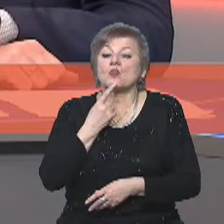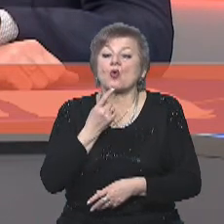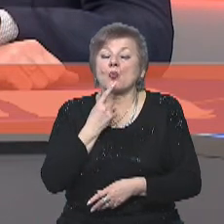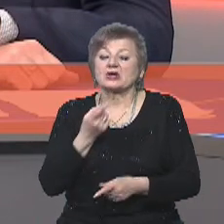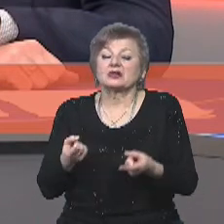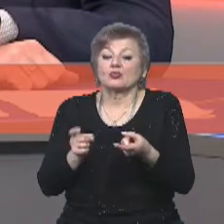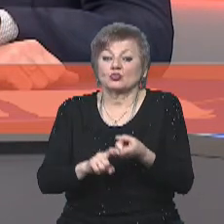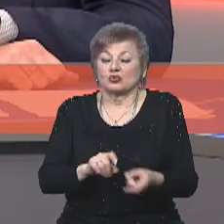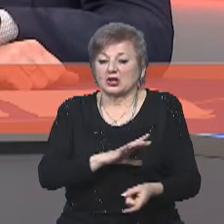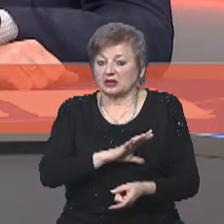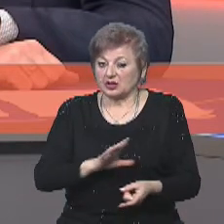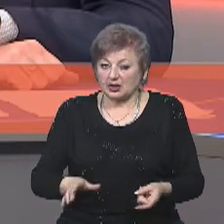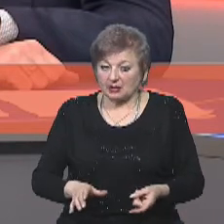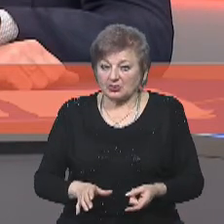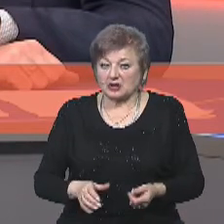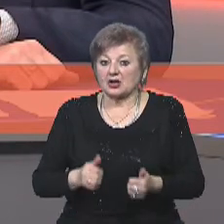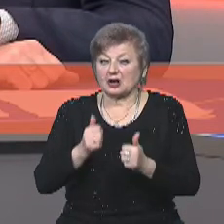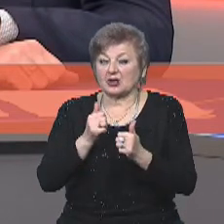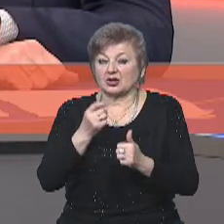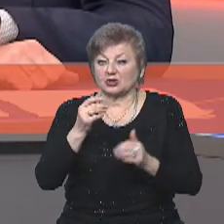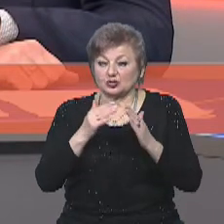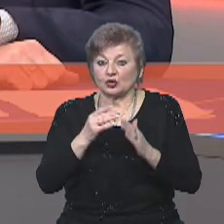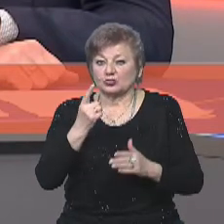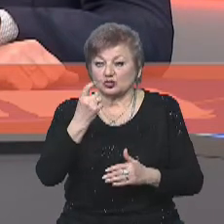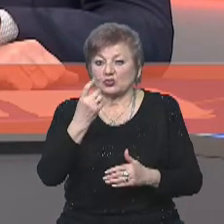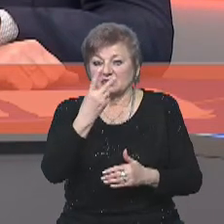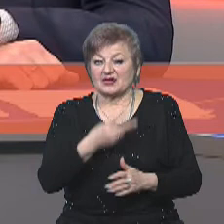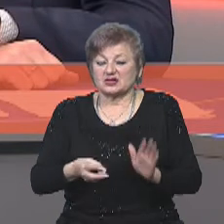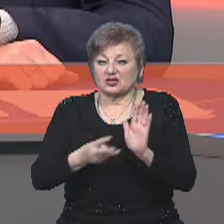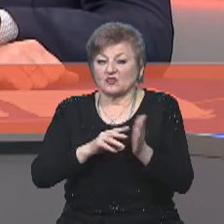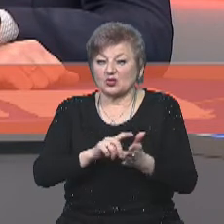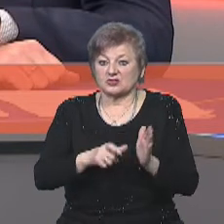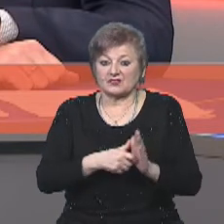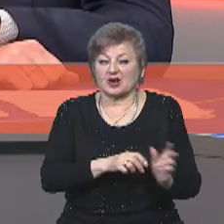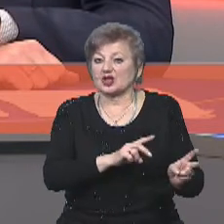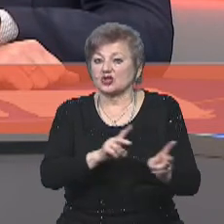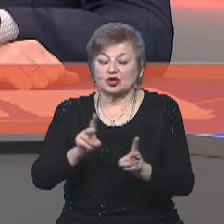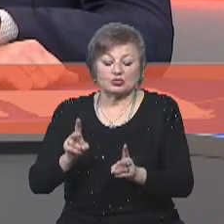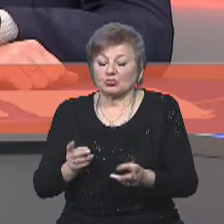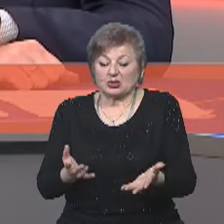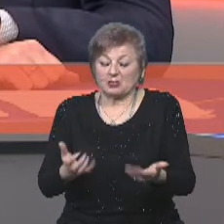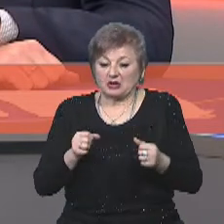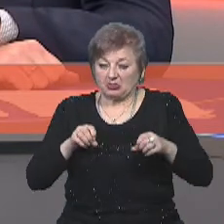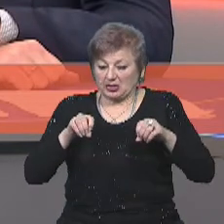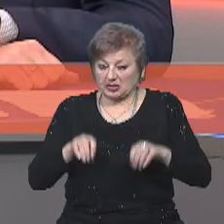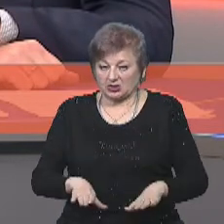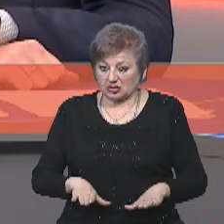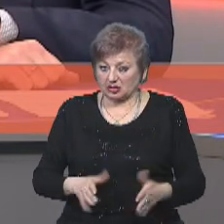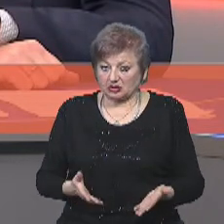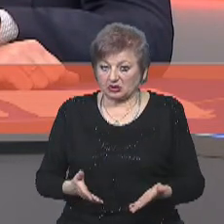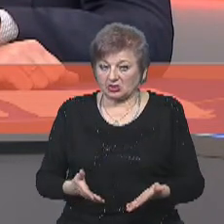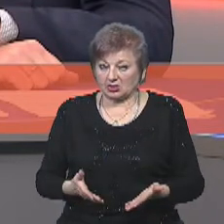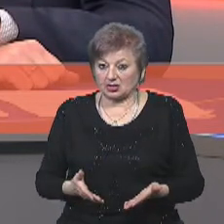подключения. 16-этажный дом, 128 квартир. Никто не принимает никаких решений.